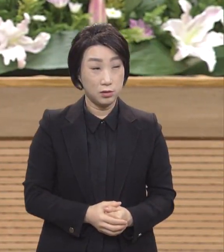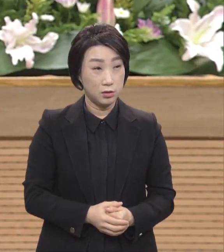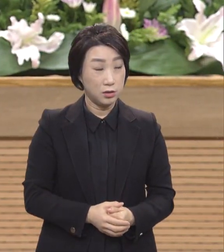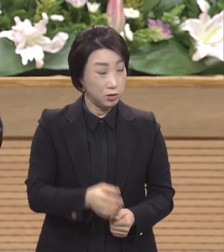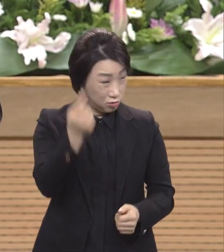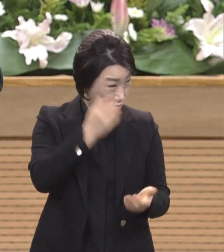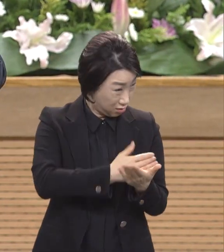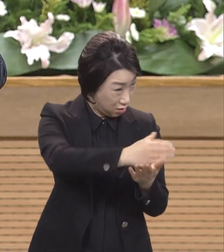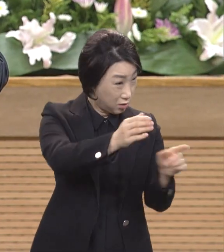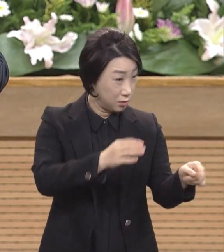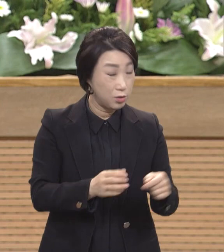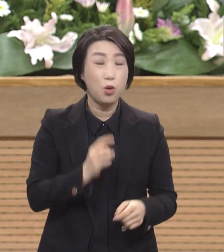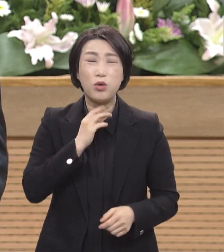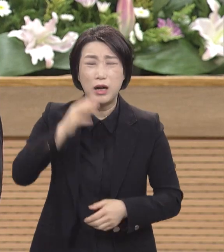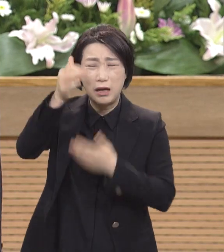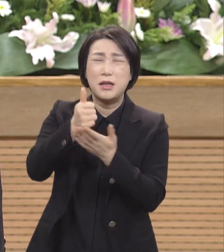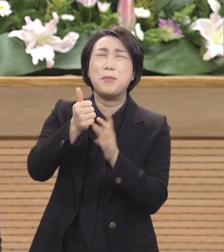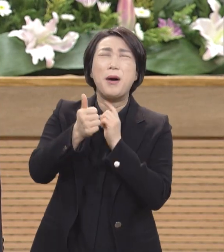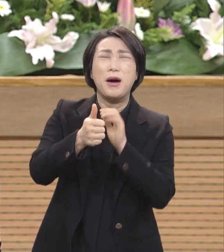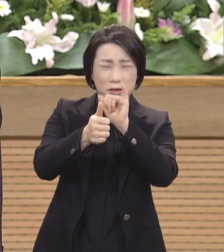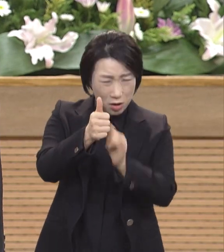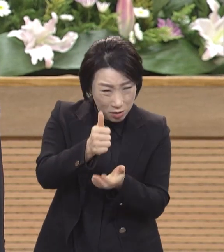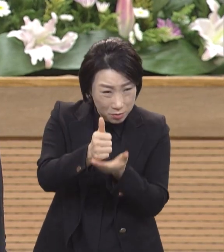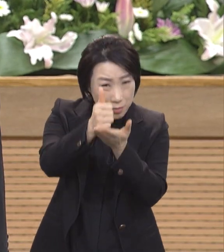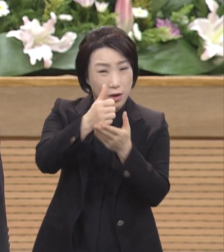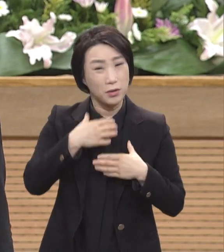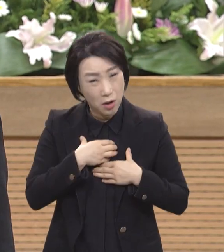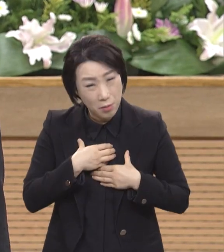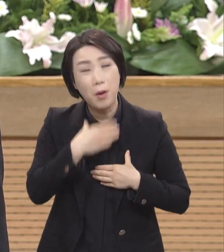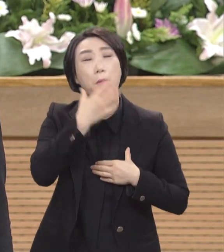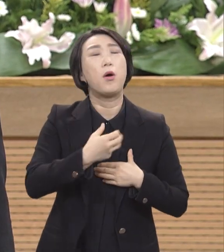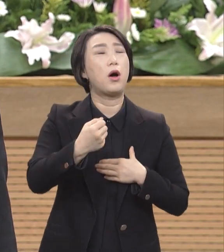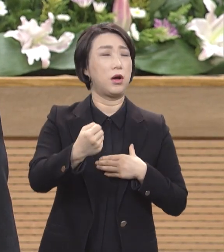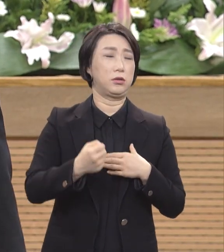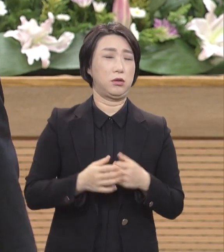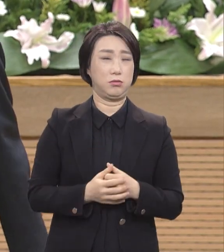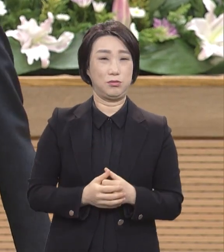물러가. 오직 하나님만 경배해야 복이야.